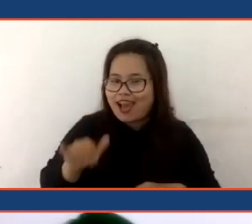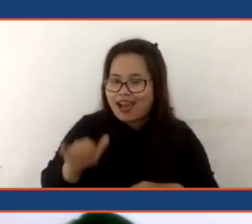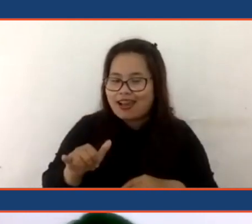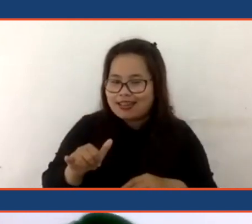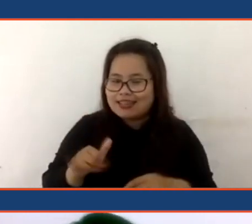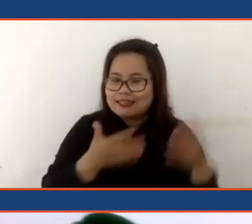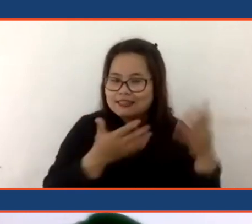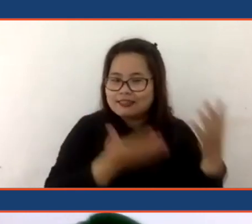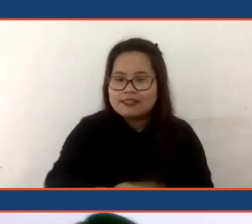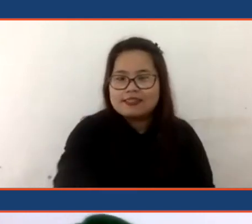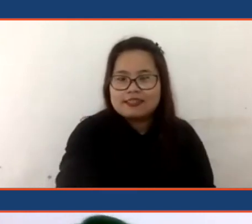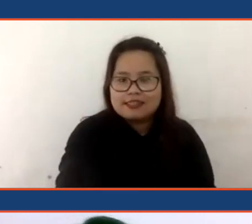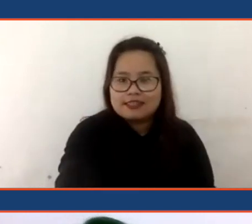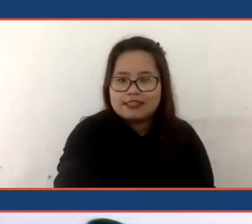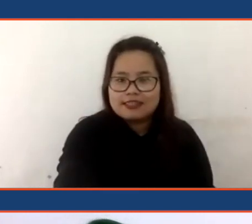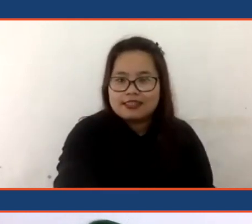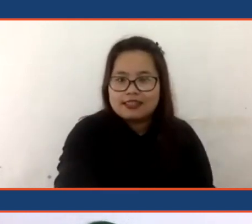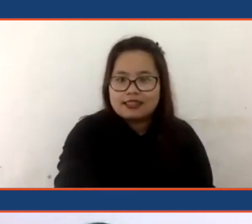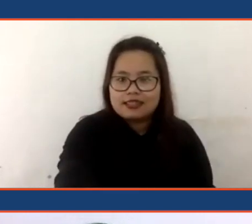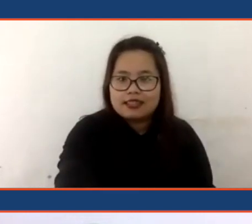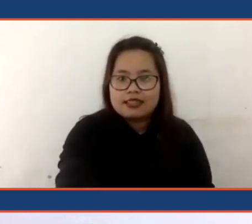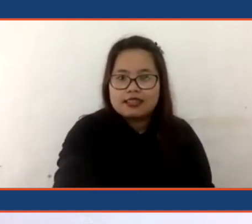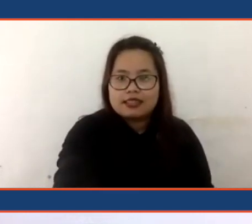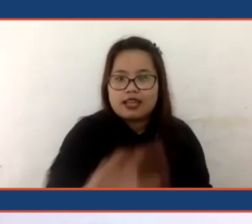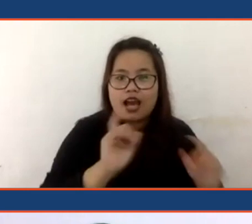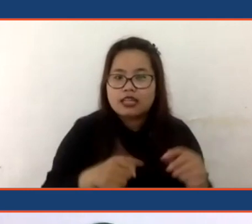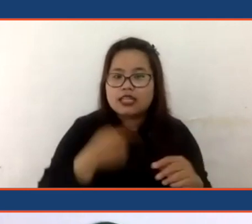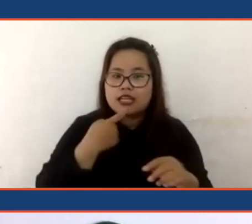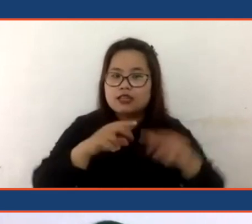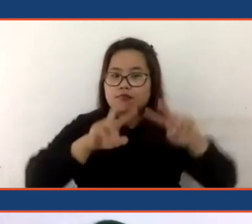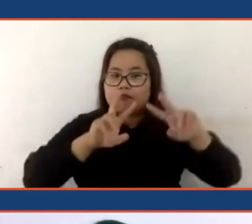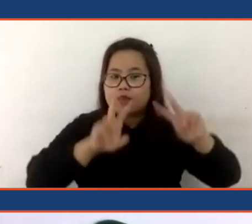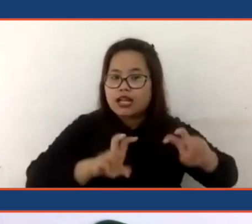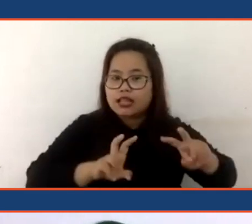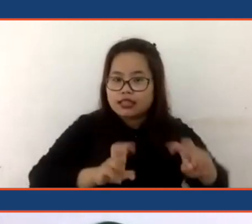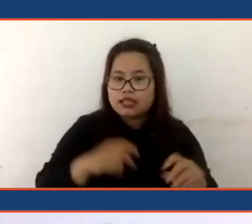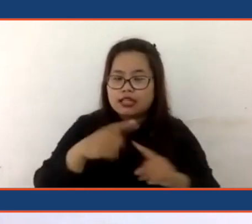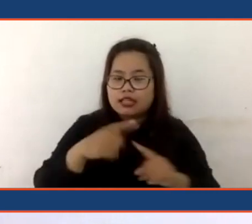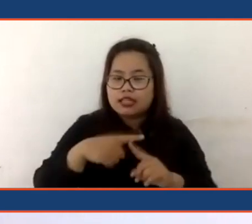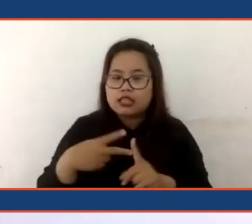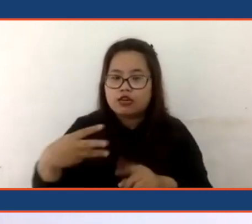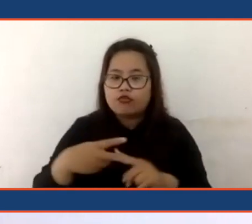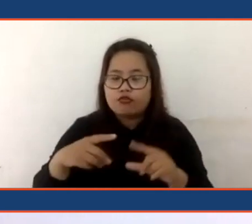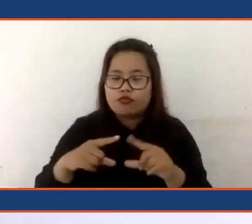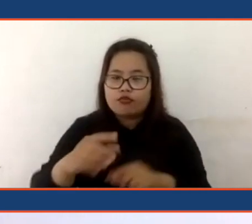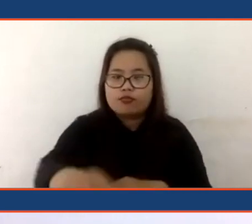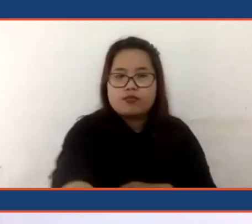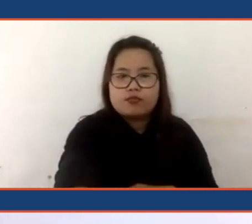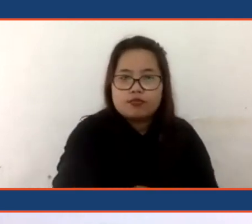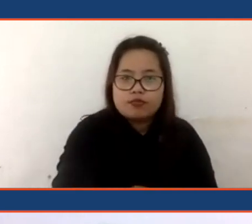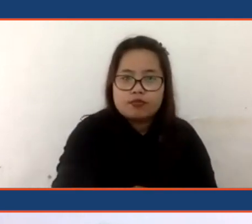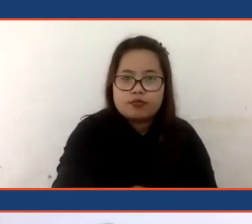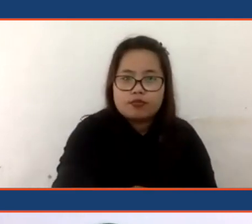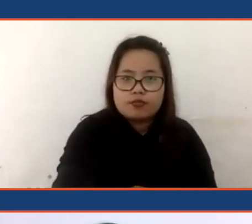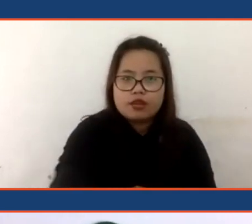Tom dari kelompok penelitian the fountain Stories yang nah ini adalah kok penelitian Iya